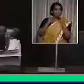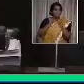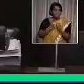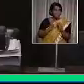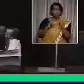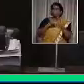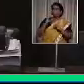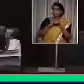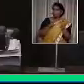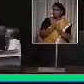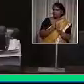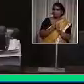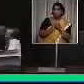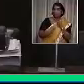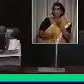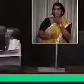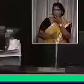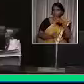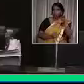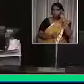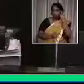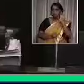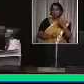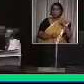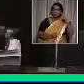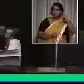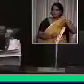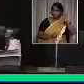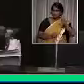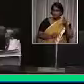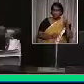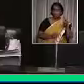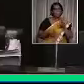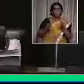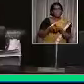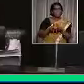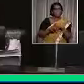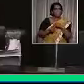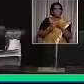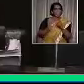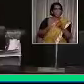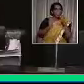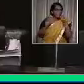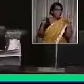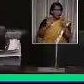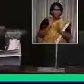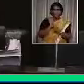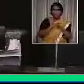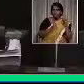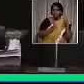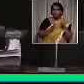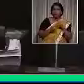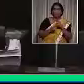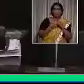செயல்பட வேண்டும் என்று இந்த உயர் சபையிலே வேண்டுகோள் விடுக்கின்றேன். அதே போல நாவலப்பட்டியிலே ஒரு பெரிய வெள்ளத்தில் மக்கள் பாதிக்கப்பட்டிருக்கிறார்கள்.